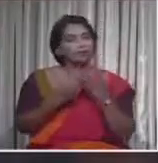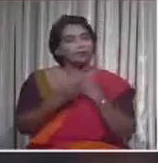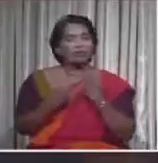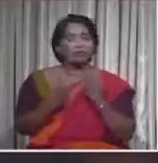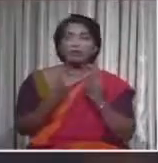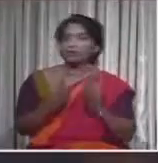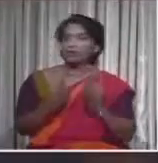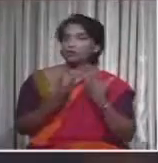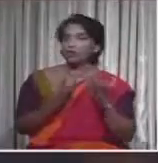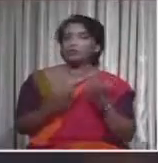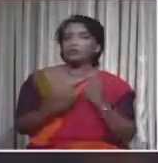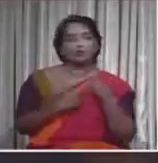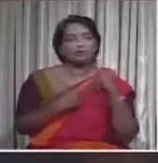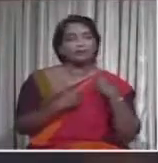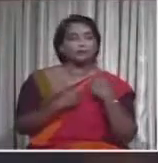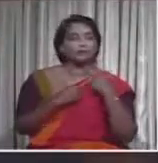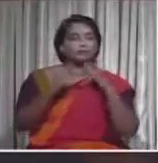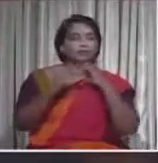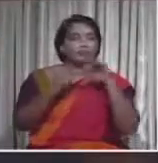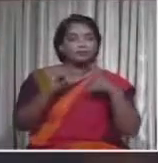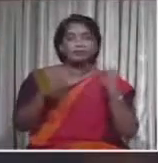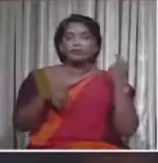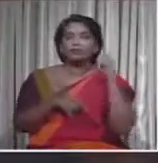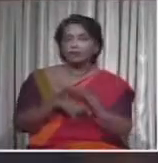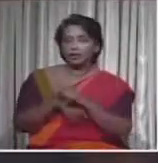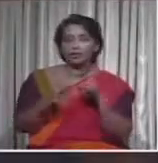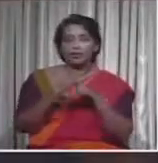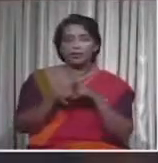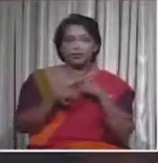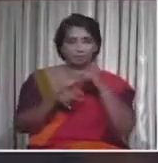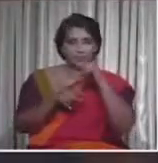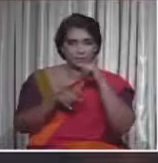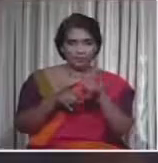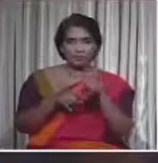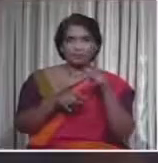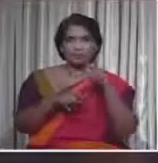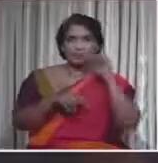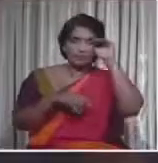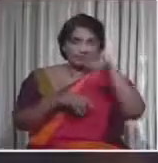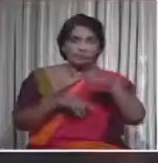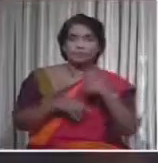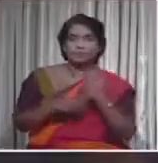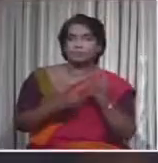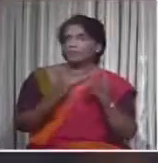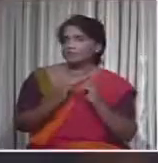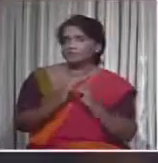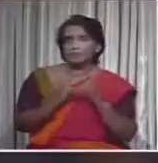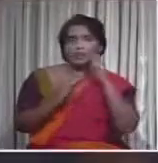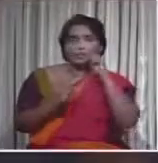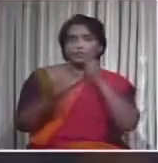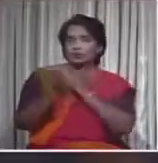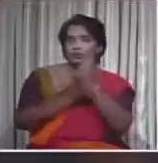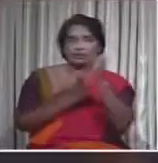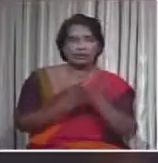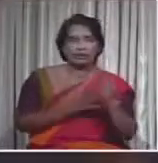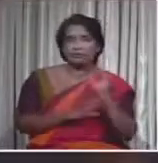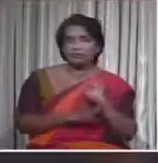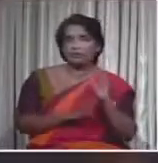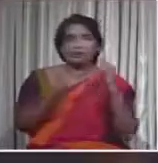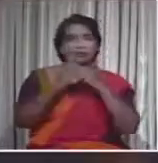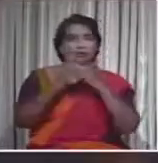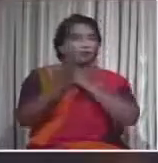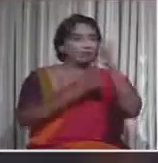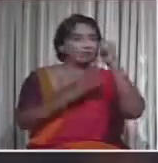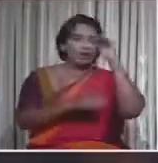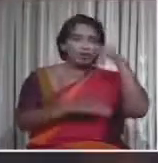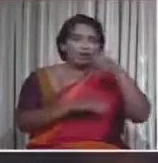පිරිමහා ගන්නත් තමයි ගම් ඇතුළට එන්නේ. නැත්තම් කවදාවත් වනාලින්ට අවශ්‍යතාවයක් නැහැ මිනිස්සු මරන්න. දේපොළ වලට හානි